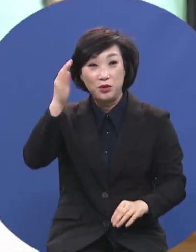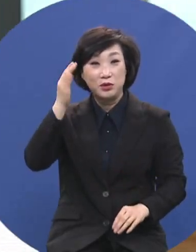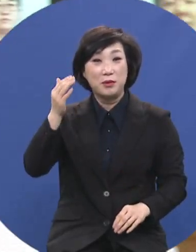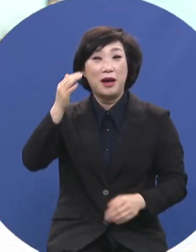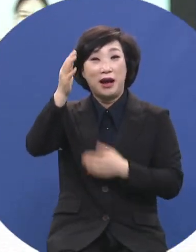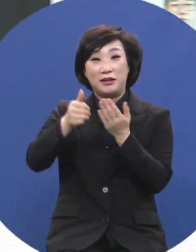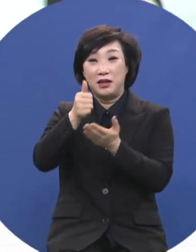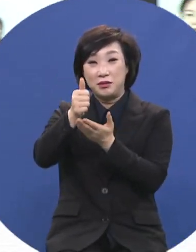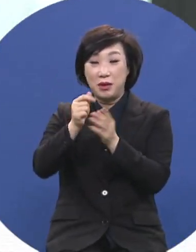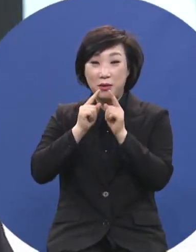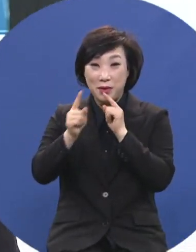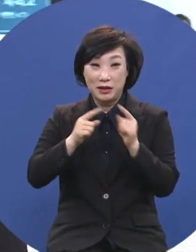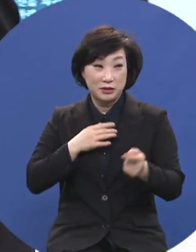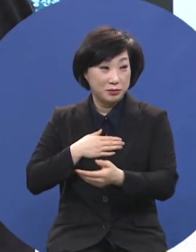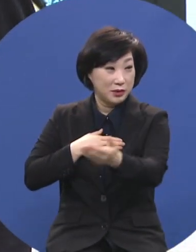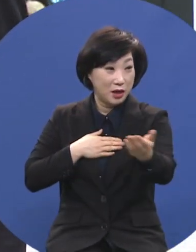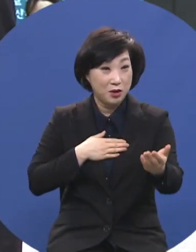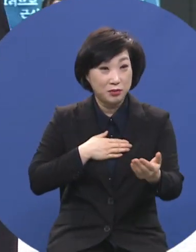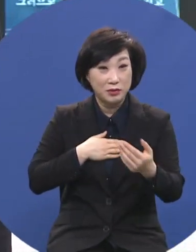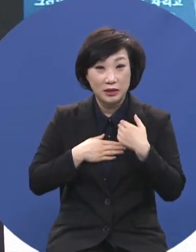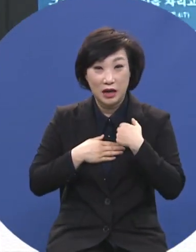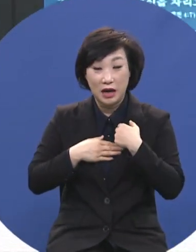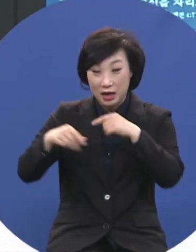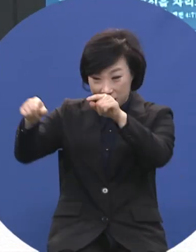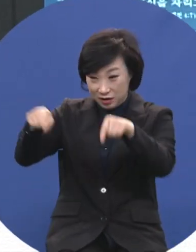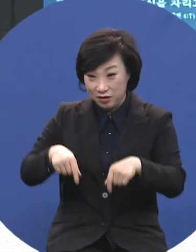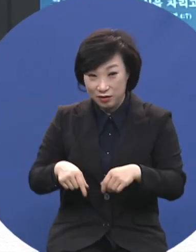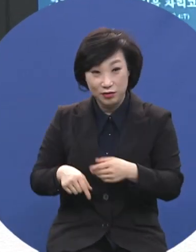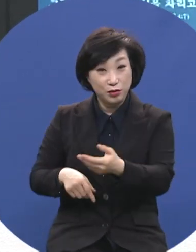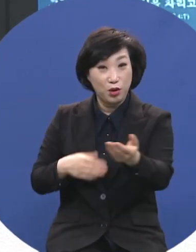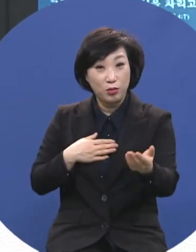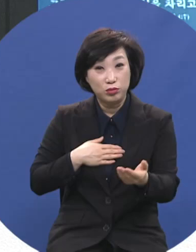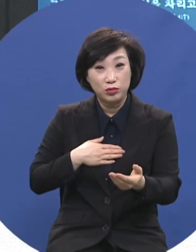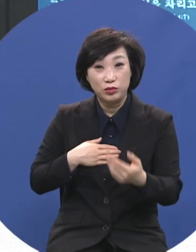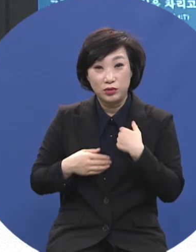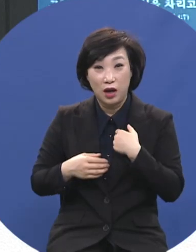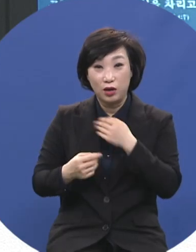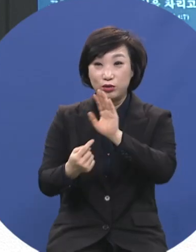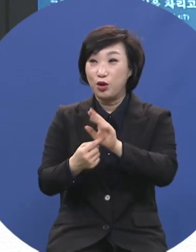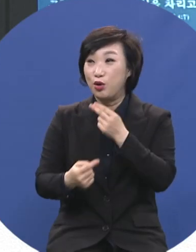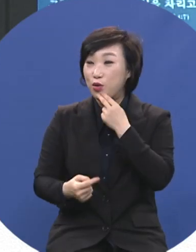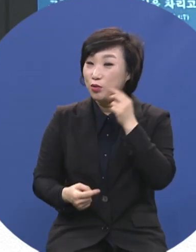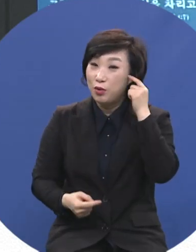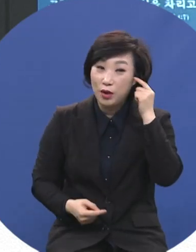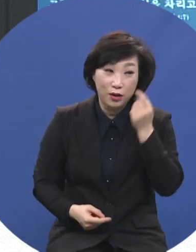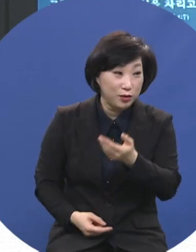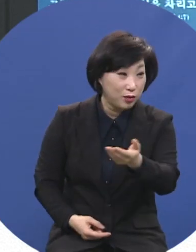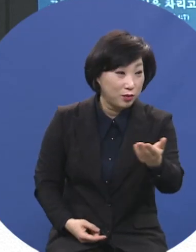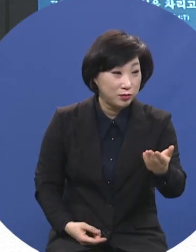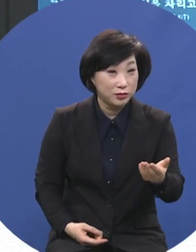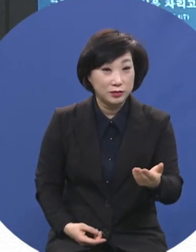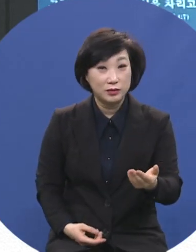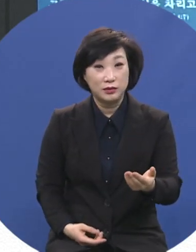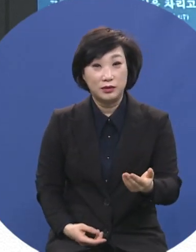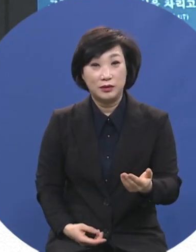하나님 말씀이 내게 도착해서는 왜 나에게는 그런 역사가 없나?